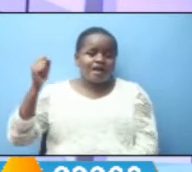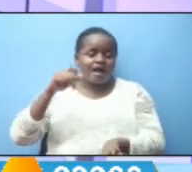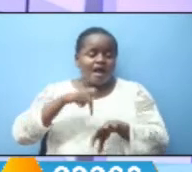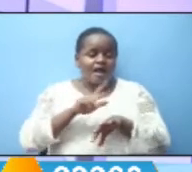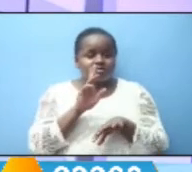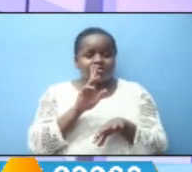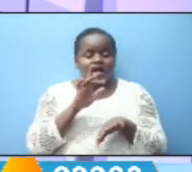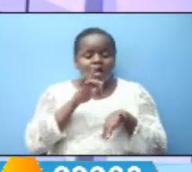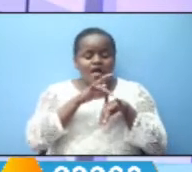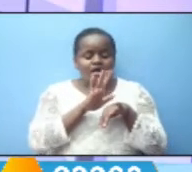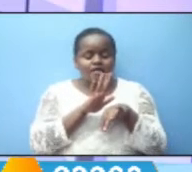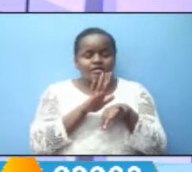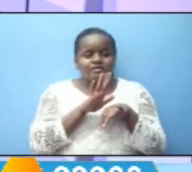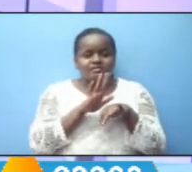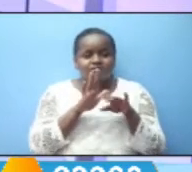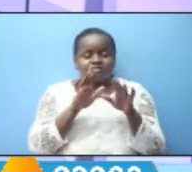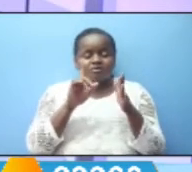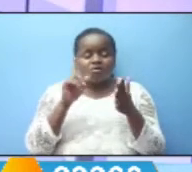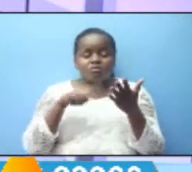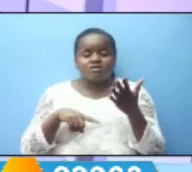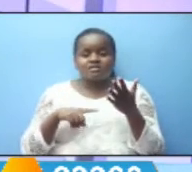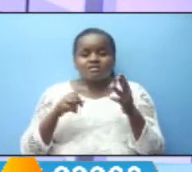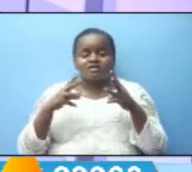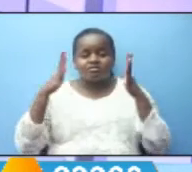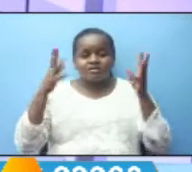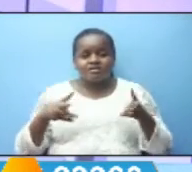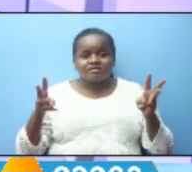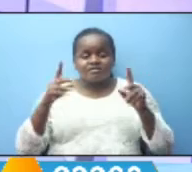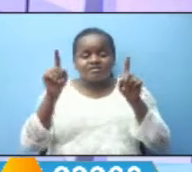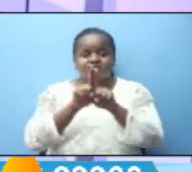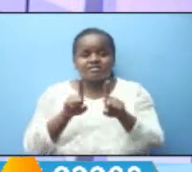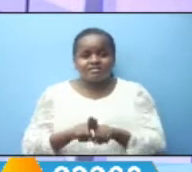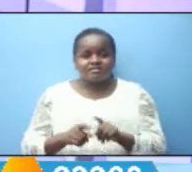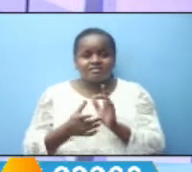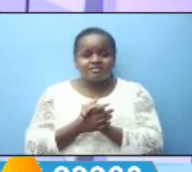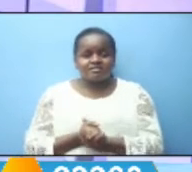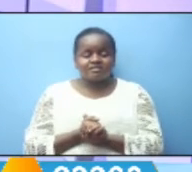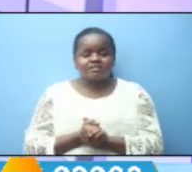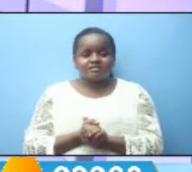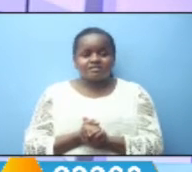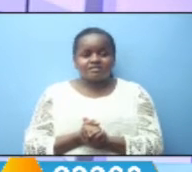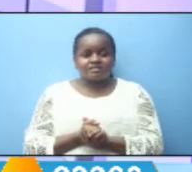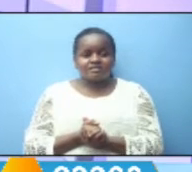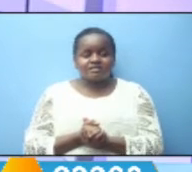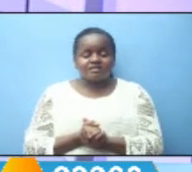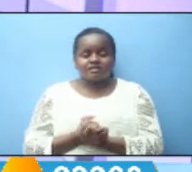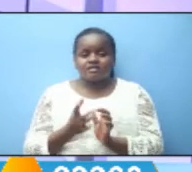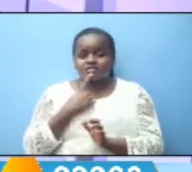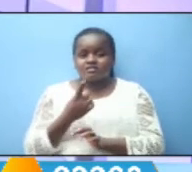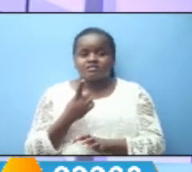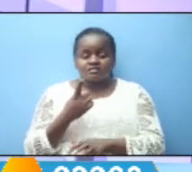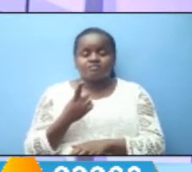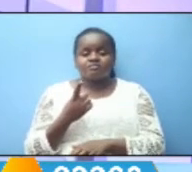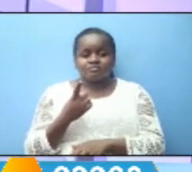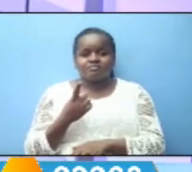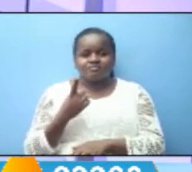ugikorwo hihi ukimatha kiria urenda na njira nene muno makiria utegukirora na thutha undu ucio ungi ni gukiuga ati nona